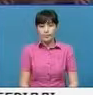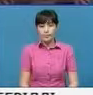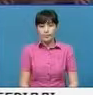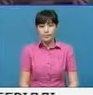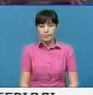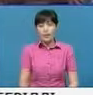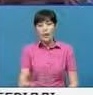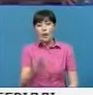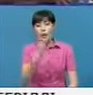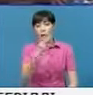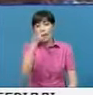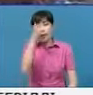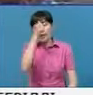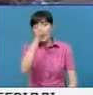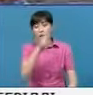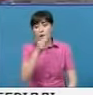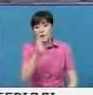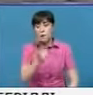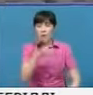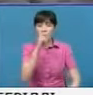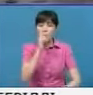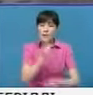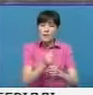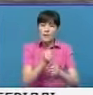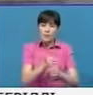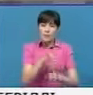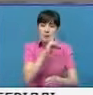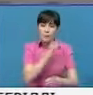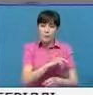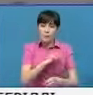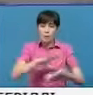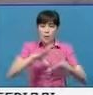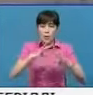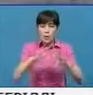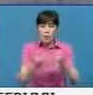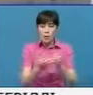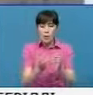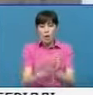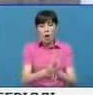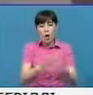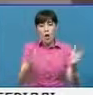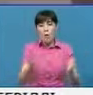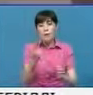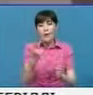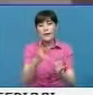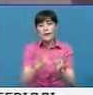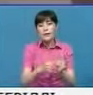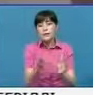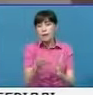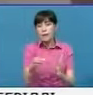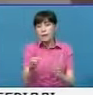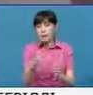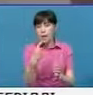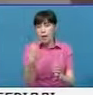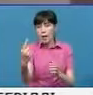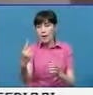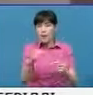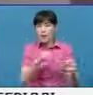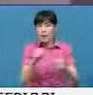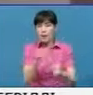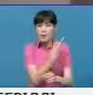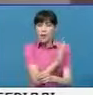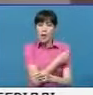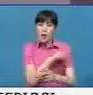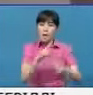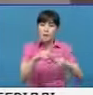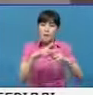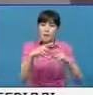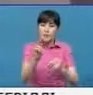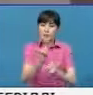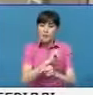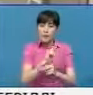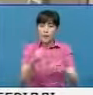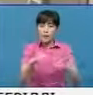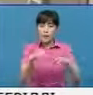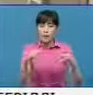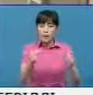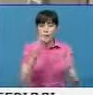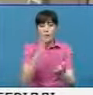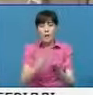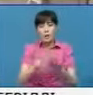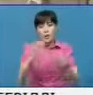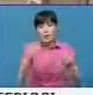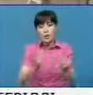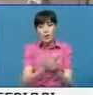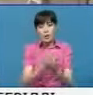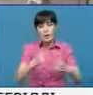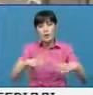Екі жылда етілген еңбектің нәтижесі осы. Аумағы 7 гектар алыпты алып жатқан нысанда аурухана мен емхана орналасқан. Жаңа үлгіде